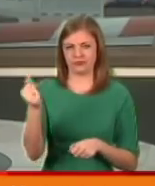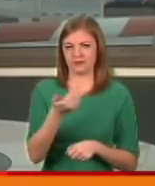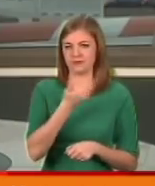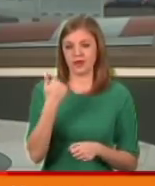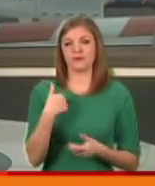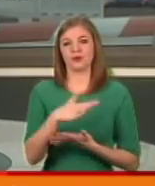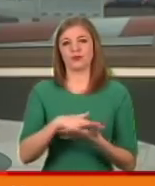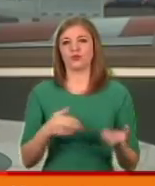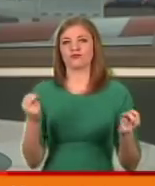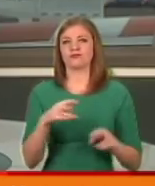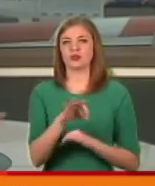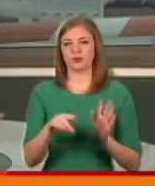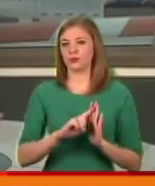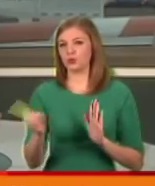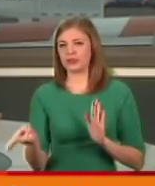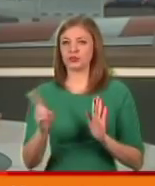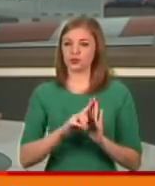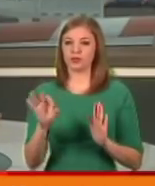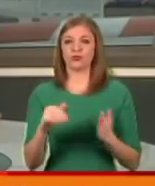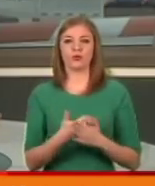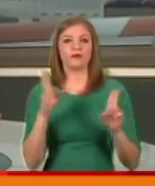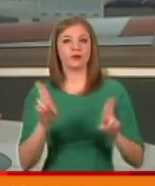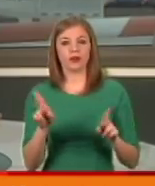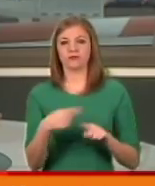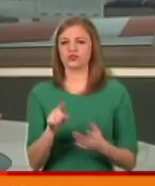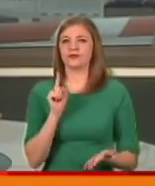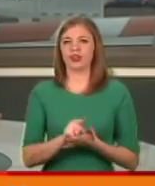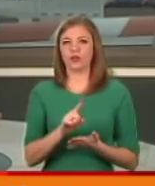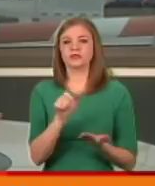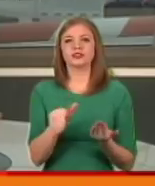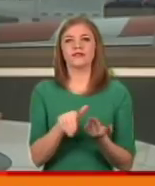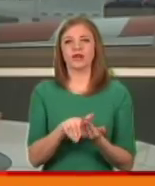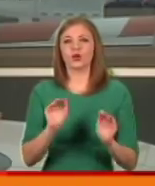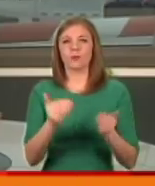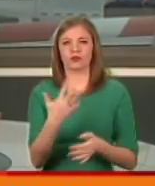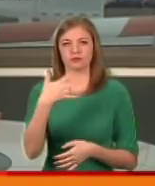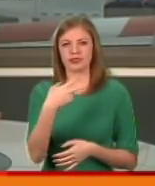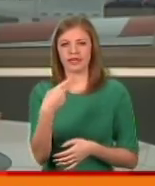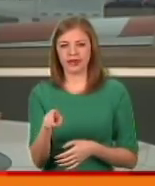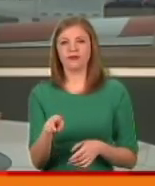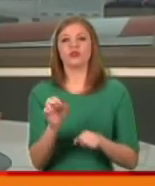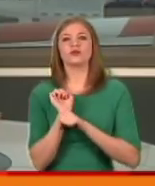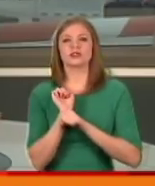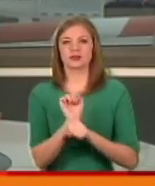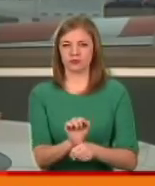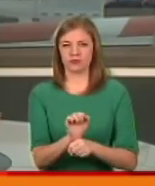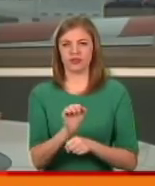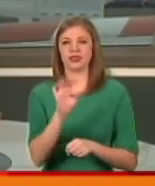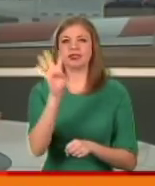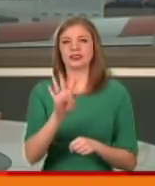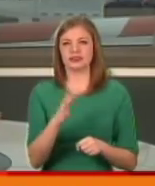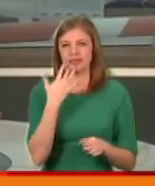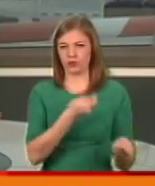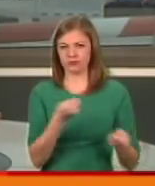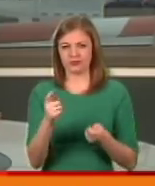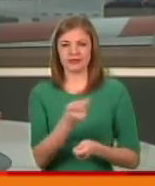Ми продовжуємо спецпроект «Туди-сюди» про нові правила. Чи вдалося завдяки обмеженню в 50 євро таки спинити потік сірого імпорту